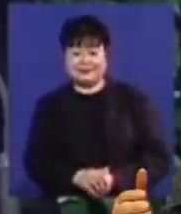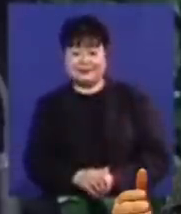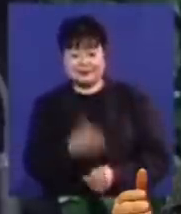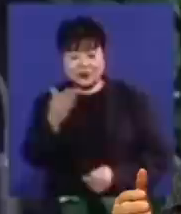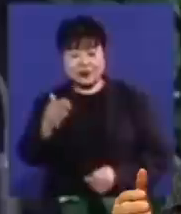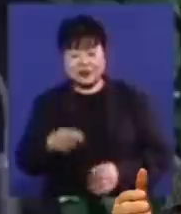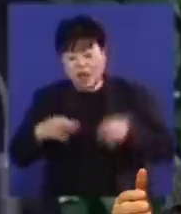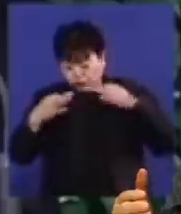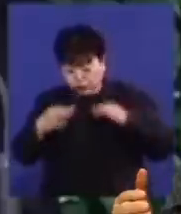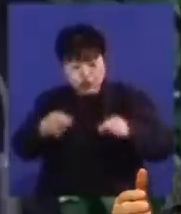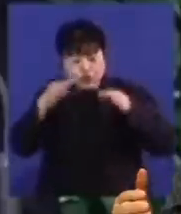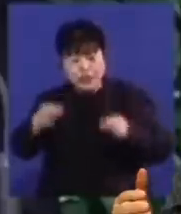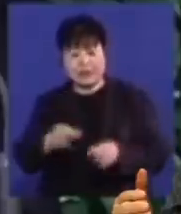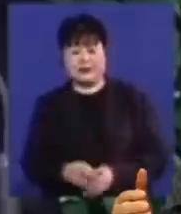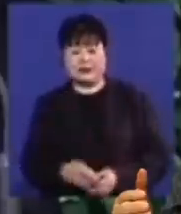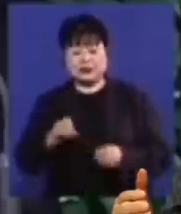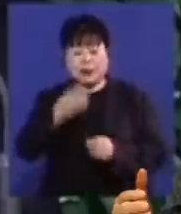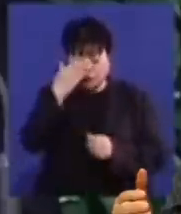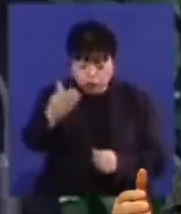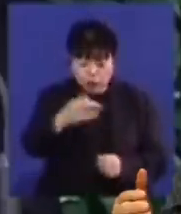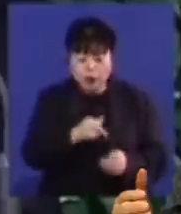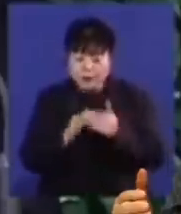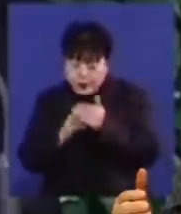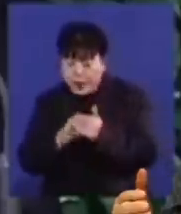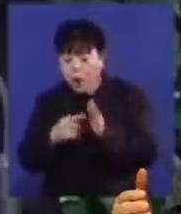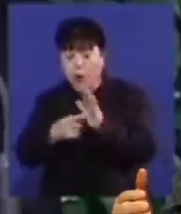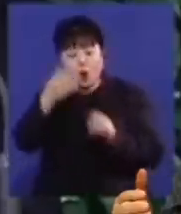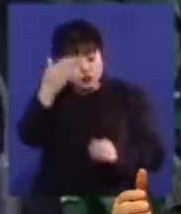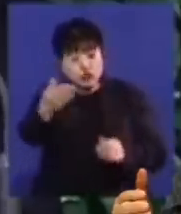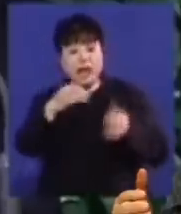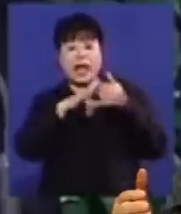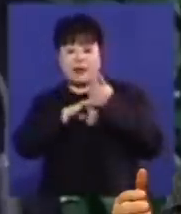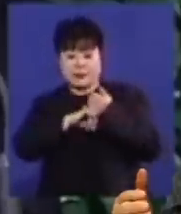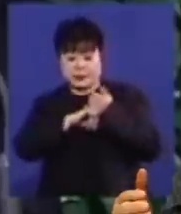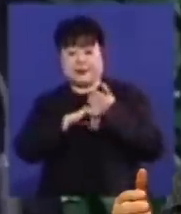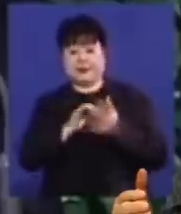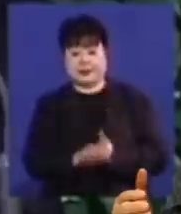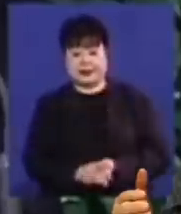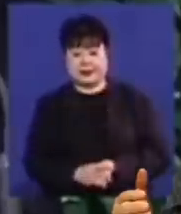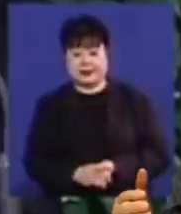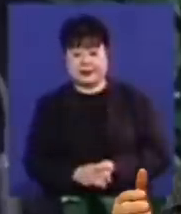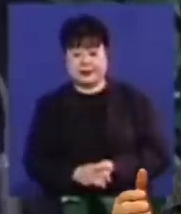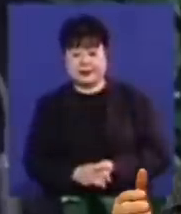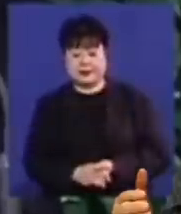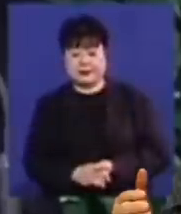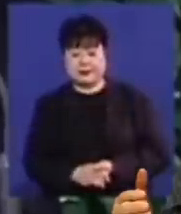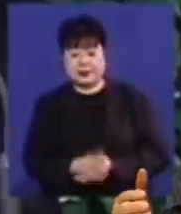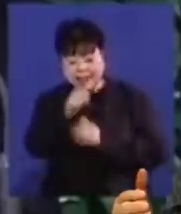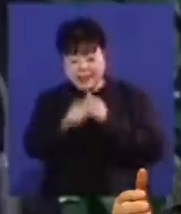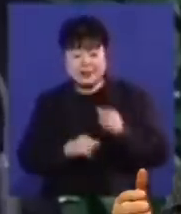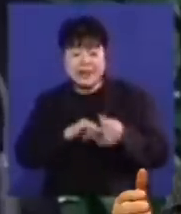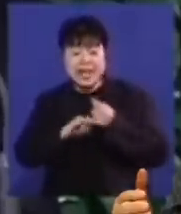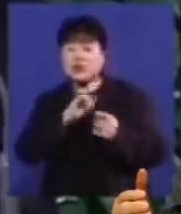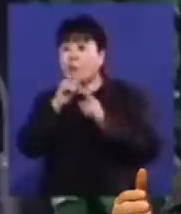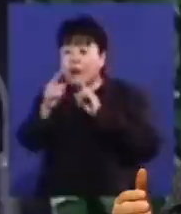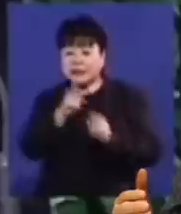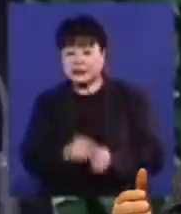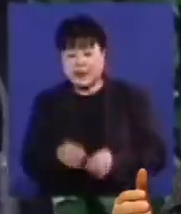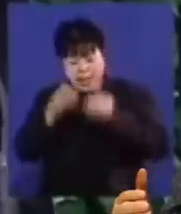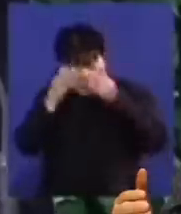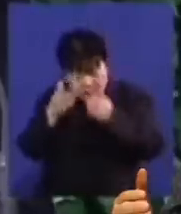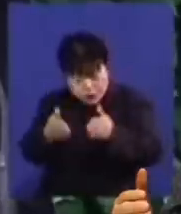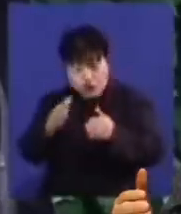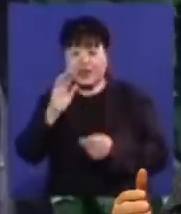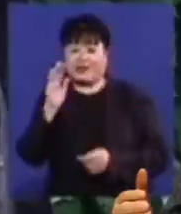너희는 내게 부르시어라. 내가 내게 응답하겠고 크고 비밀한 일을 내게 보여주겠다. 이러한 하나님의 약속의 말씀에 집중을 하는